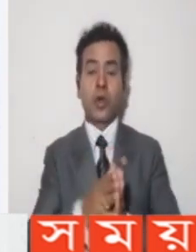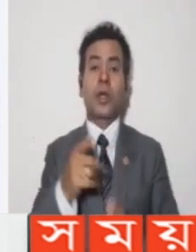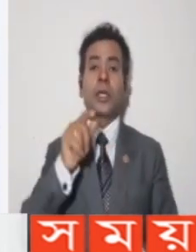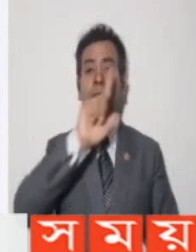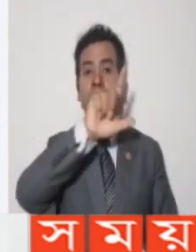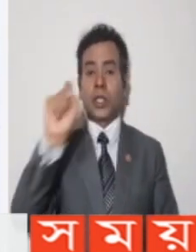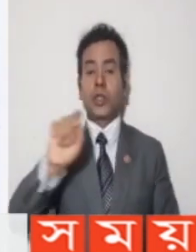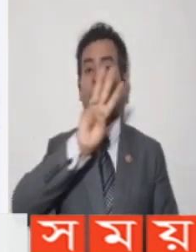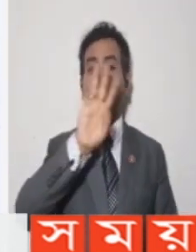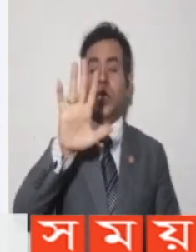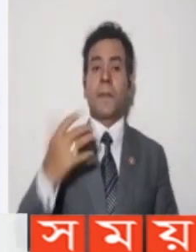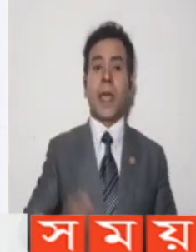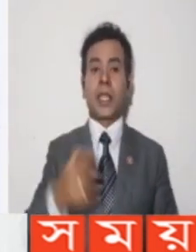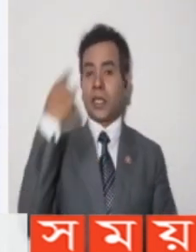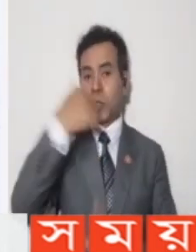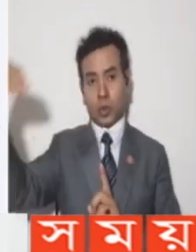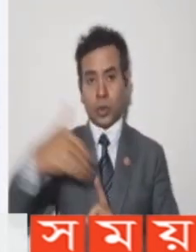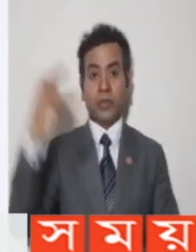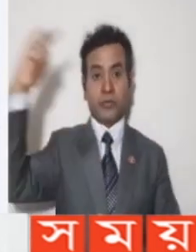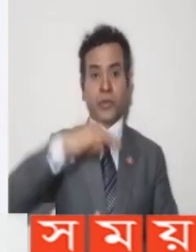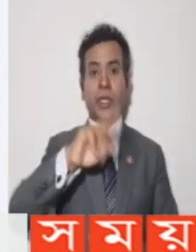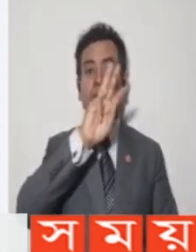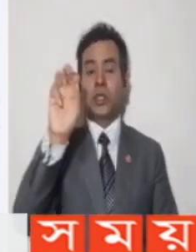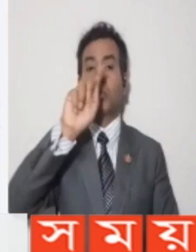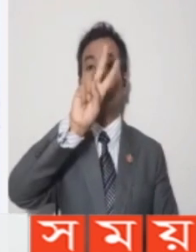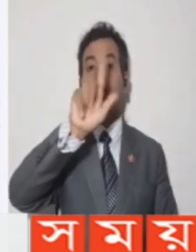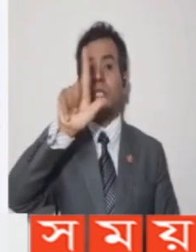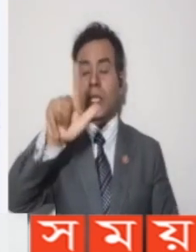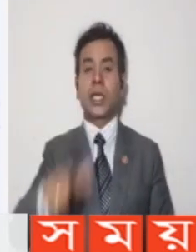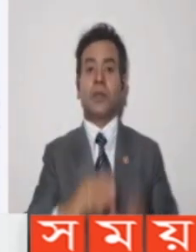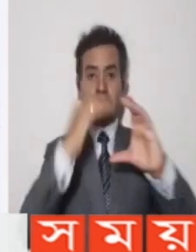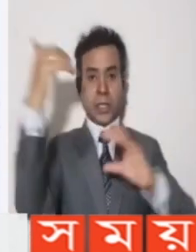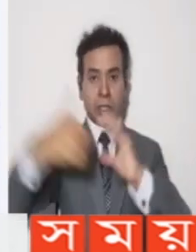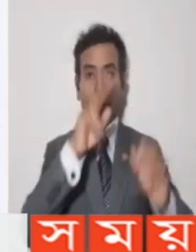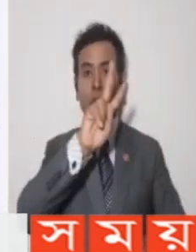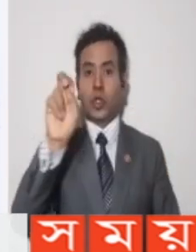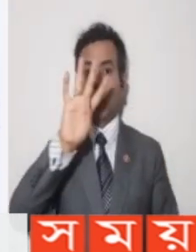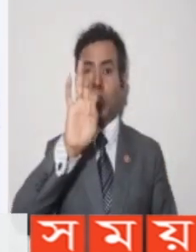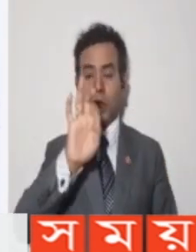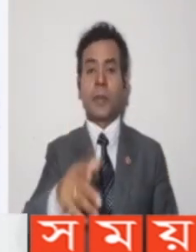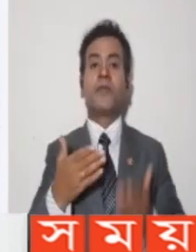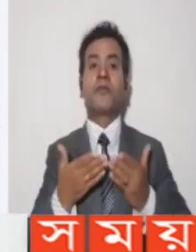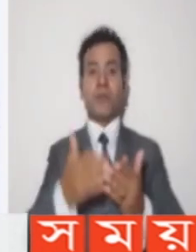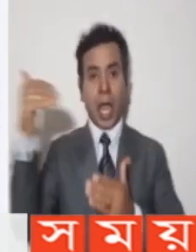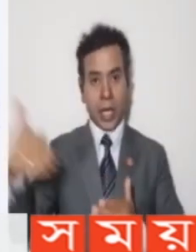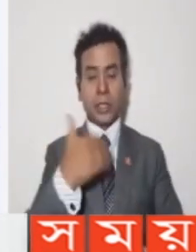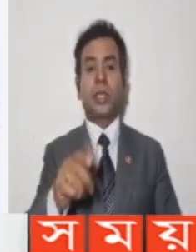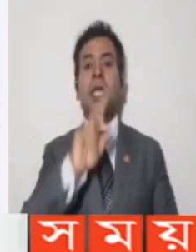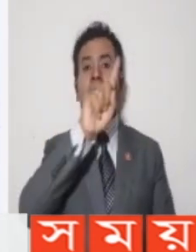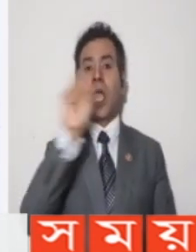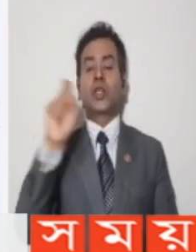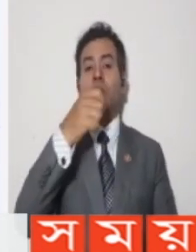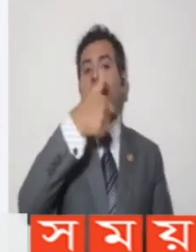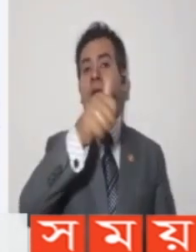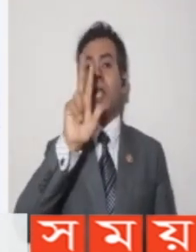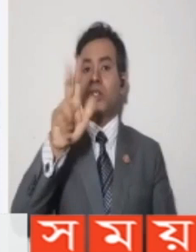স্ক্রিনিং কার্যক্রম অব্যাহত আছে। গত ২৪ ঘন্টায় সর্বমোট স্ক্রিনিং হয়েছে ৭৩৫ জন, বিমানবন্দরে